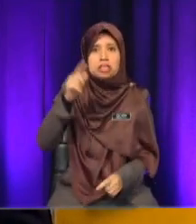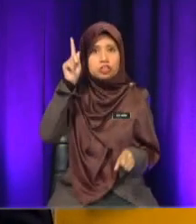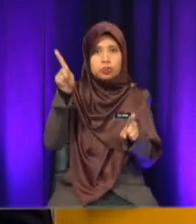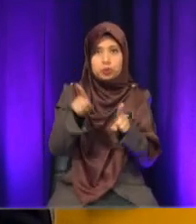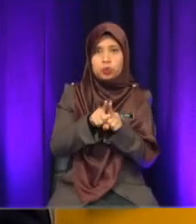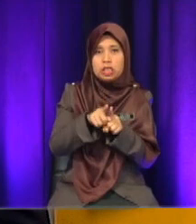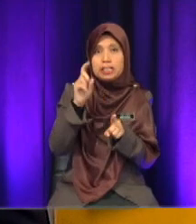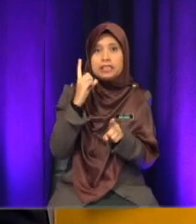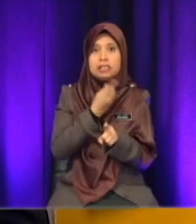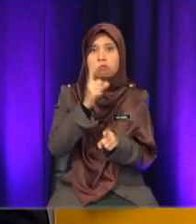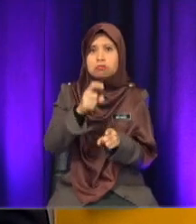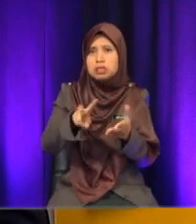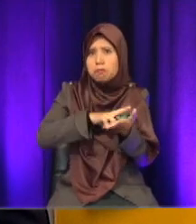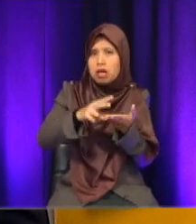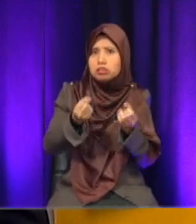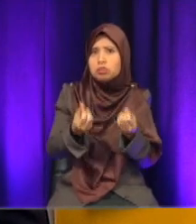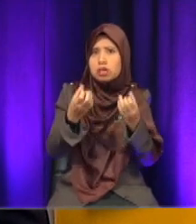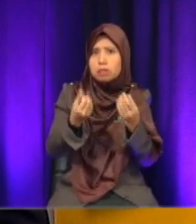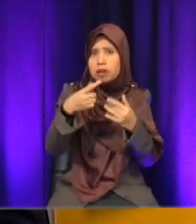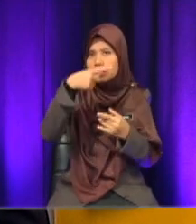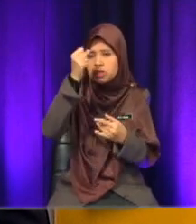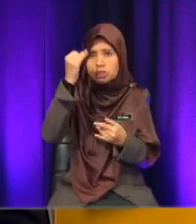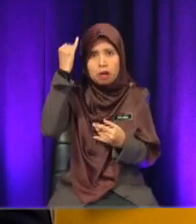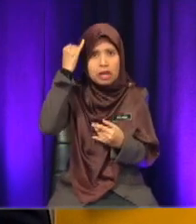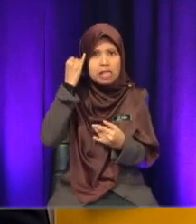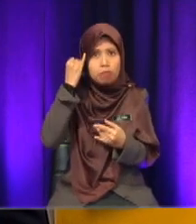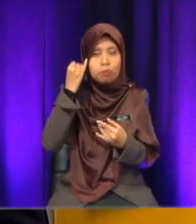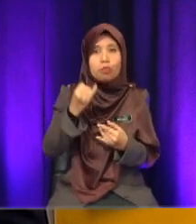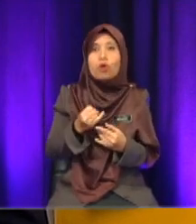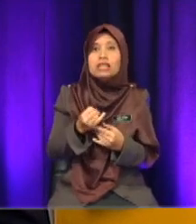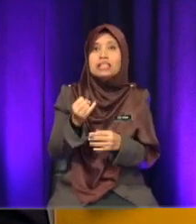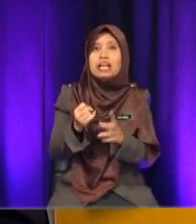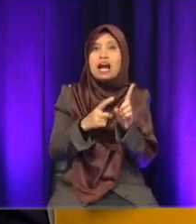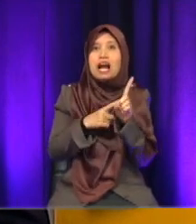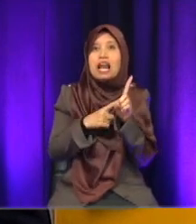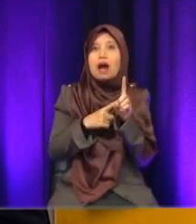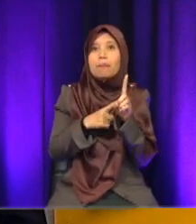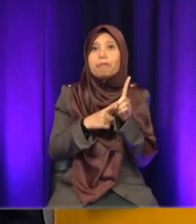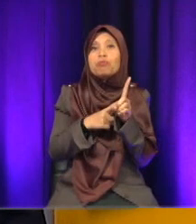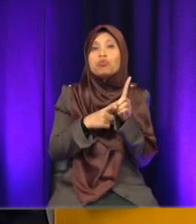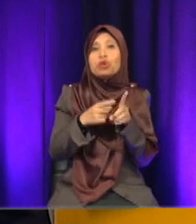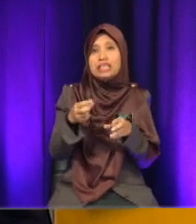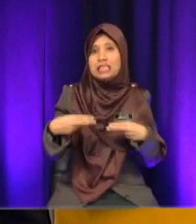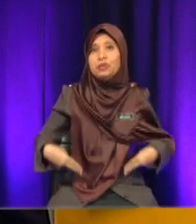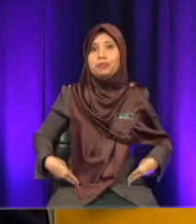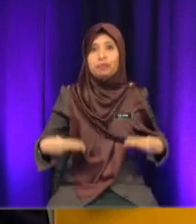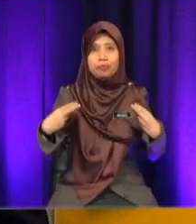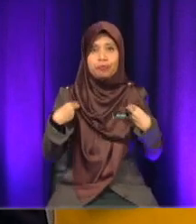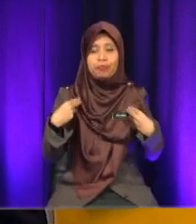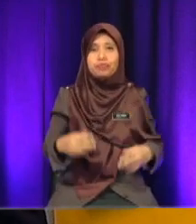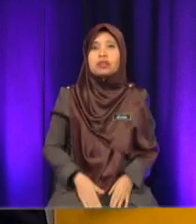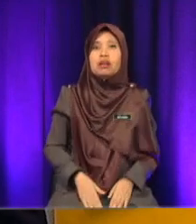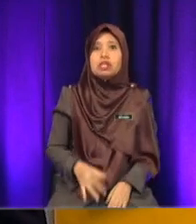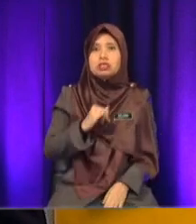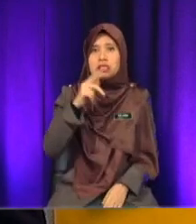baca banyak ganti ukurannya ilmu itu ilmu pelette hidup betul tak ada ilmu gelap lah hidup gitu gelap lah hidup kita dan